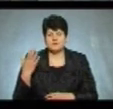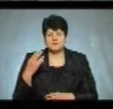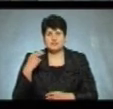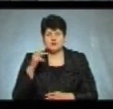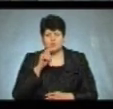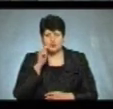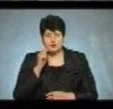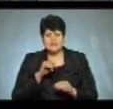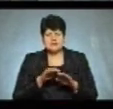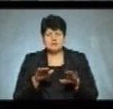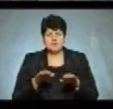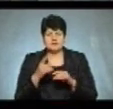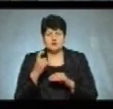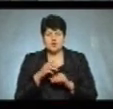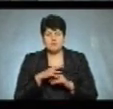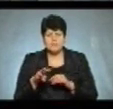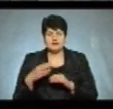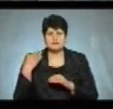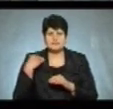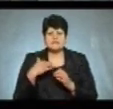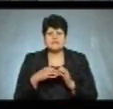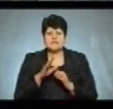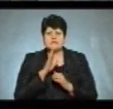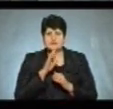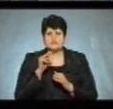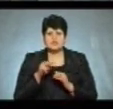Чемпіонка України з плавання на 100 метрів на спині серед дівчат